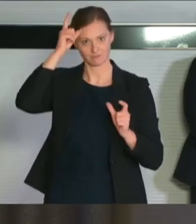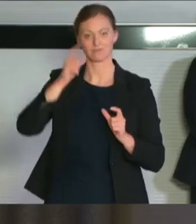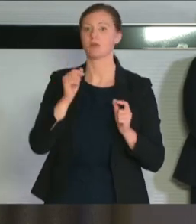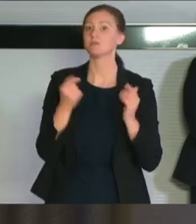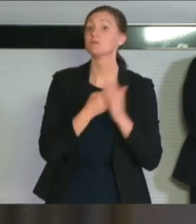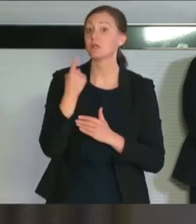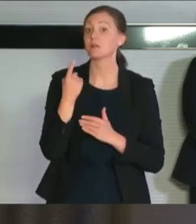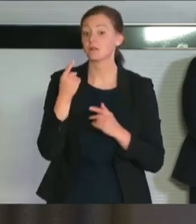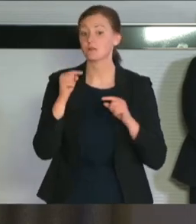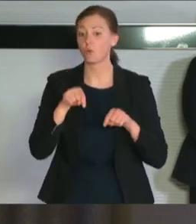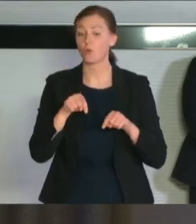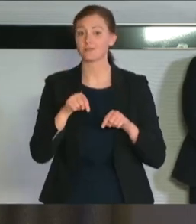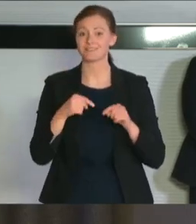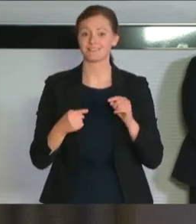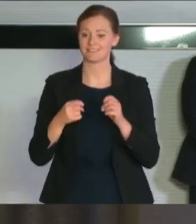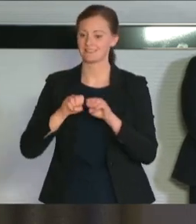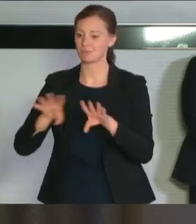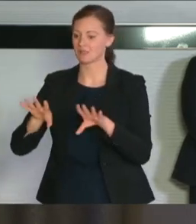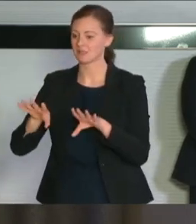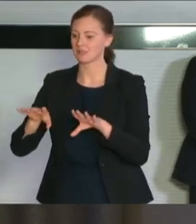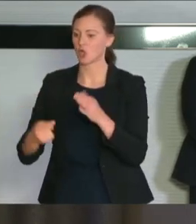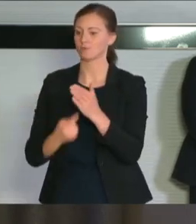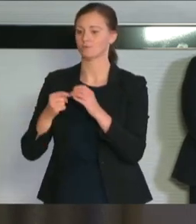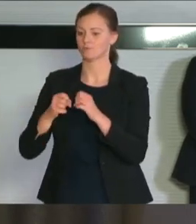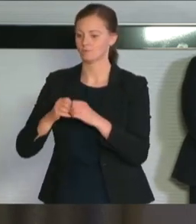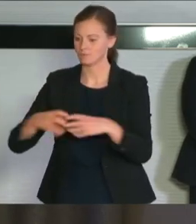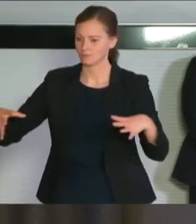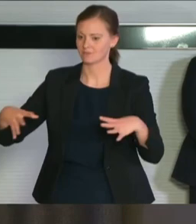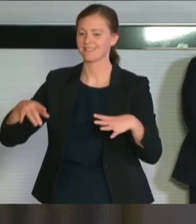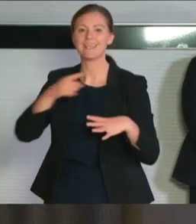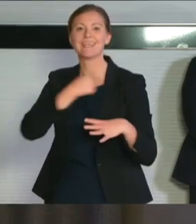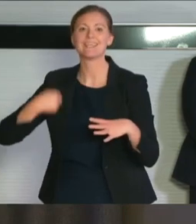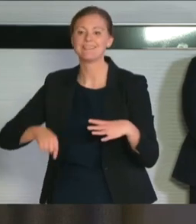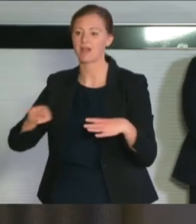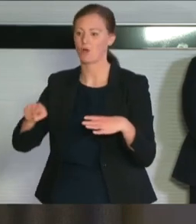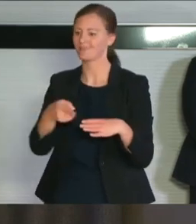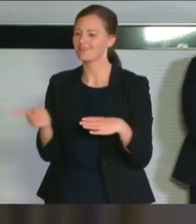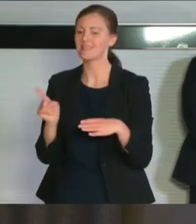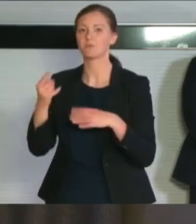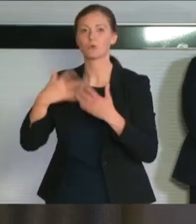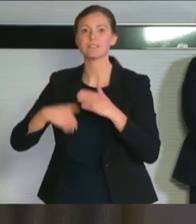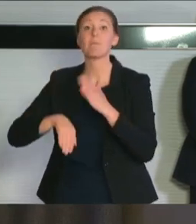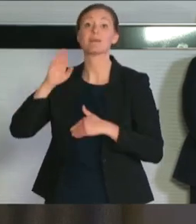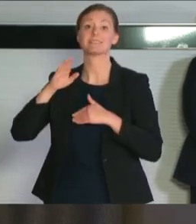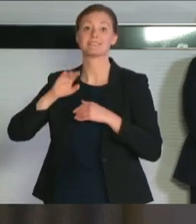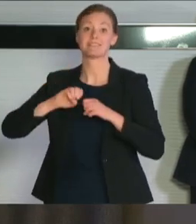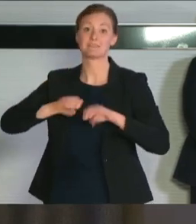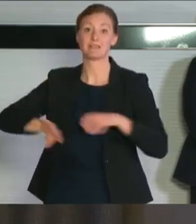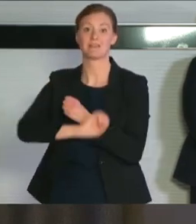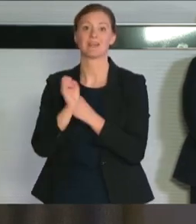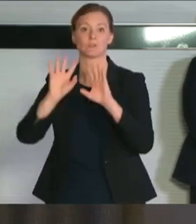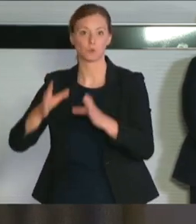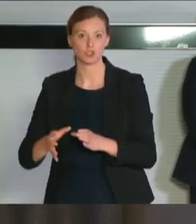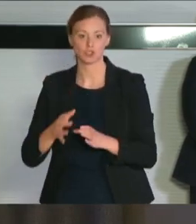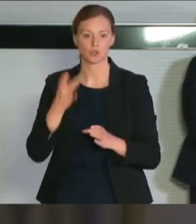spesielle at denne smitten oppstod i Kina, som det landet som produserer mest av smittevernutstyr, og det betyr at på det tidspunktet vi ble oppmerksom på at